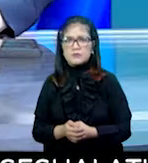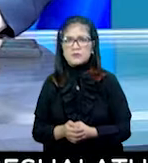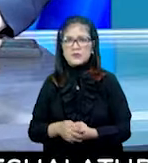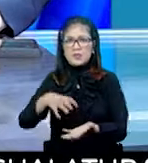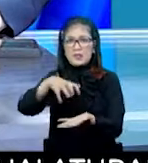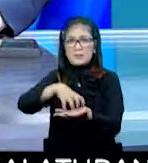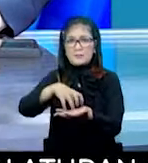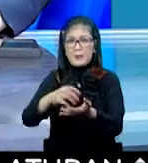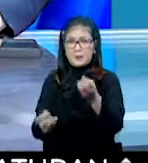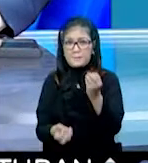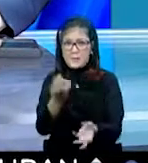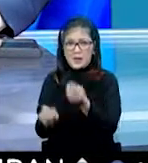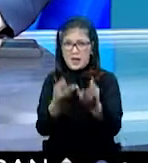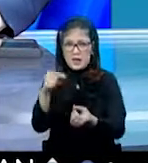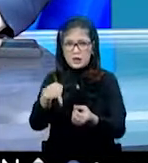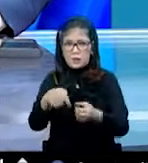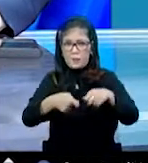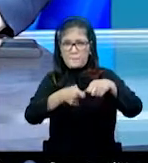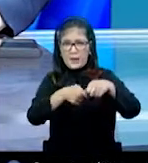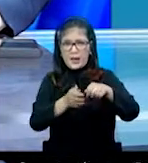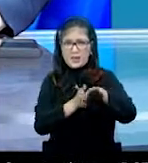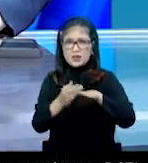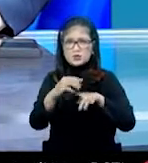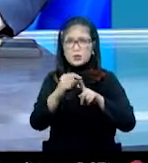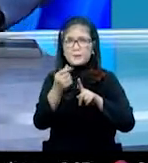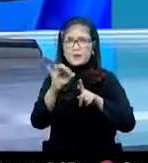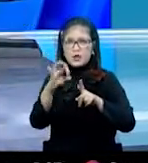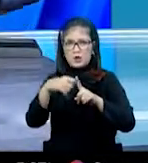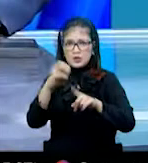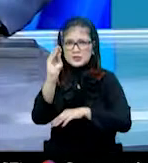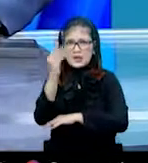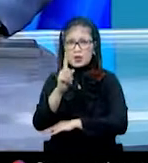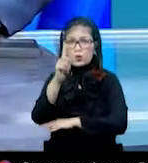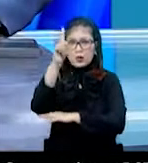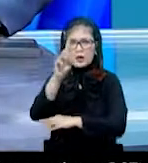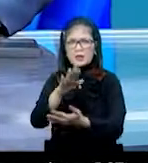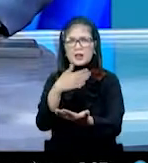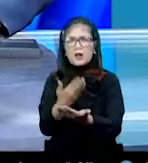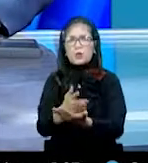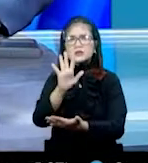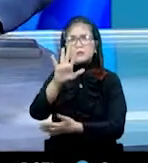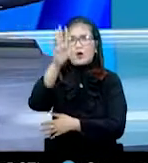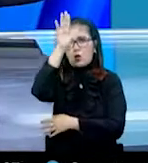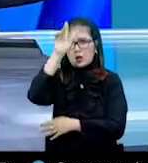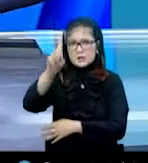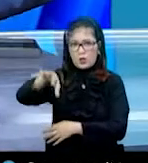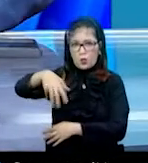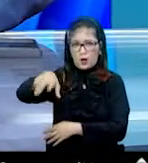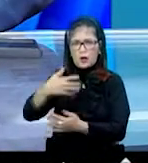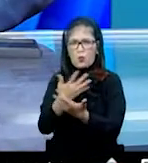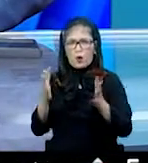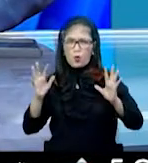Sementara itu, lokasi kebakaran sebuah bengkel di Tanjung Priok, Jakarta Utara yang menewaskan 5 sekeluarga dipadati warga kali ini. Sementara